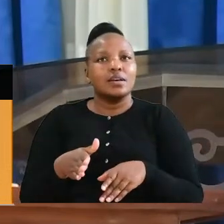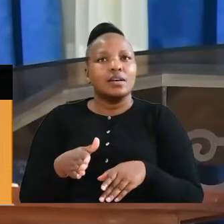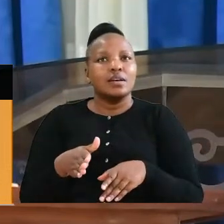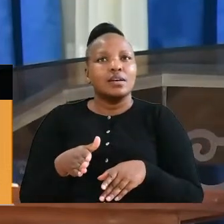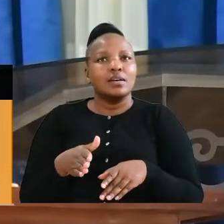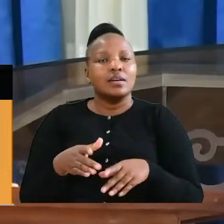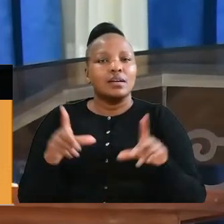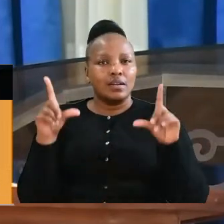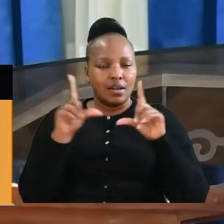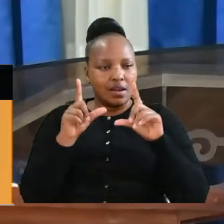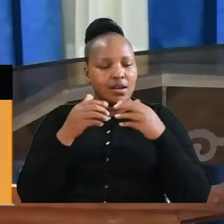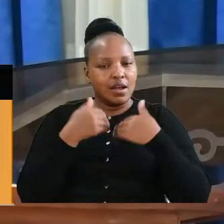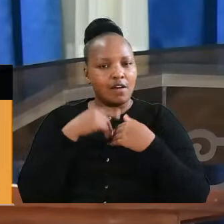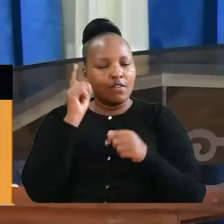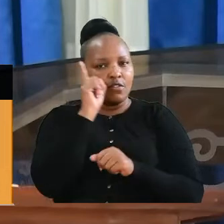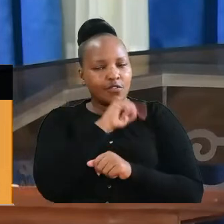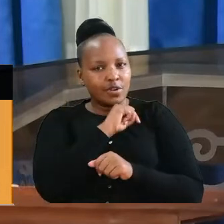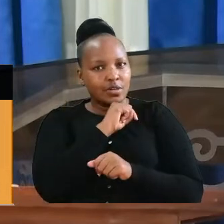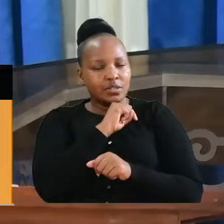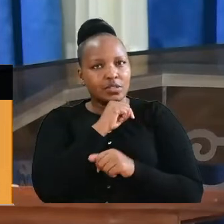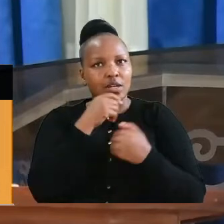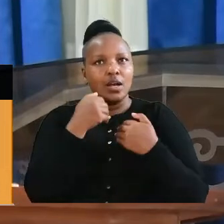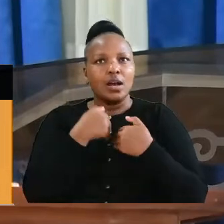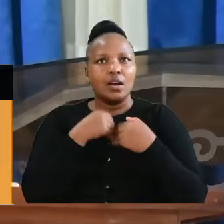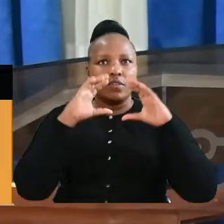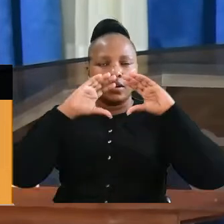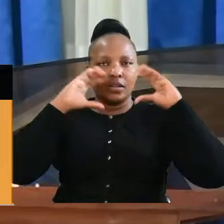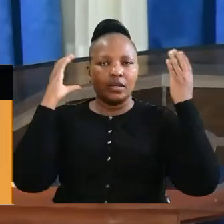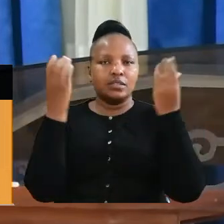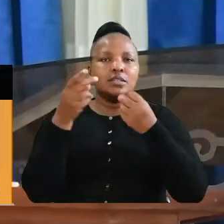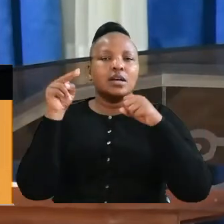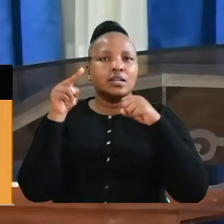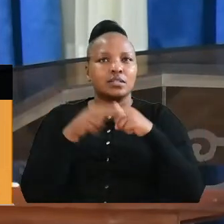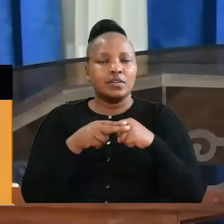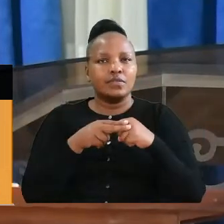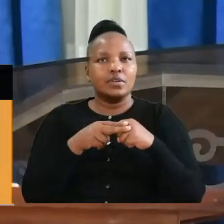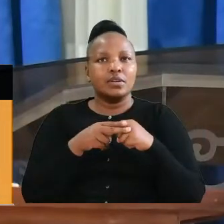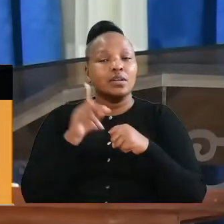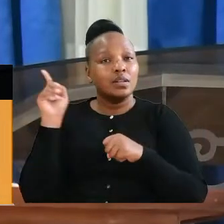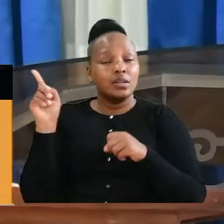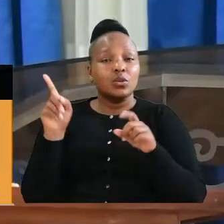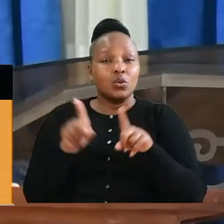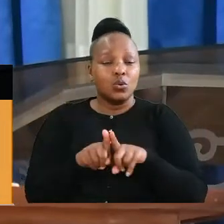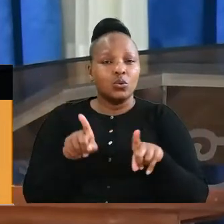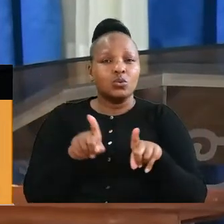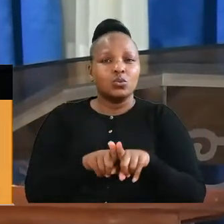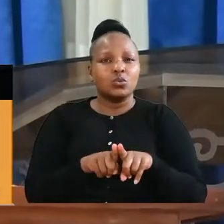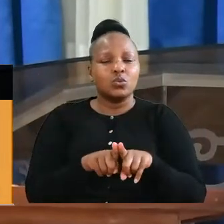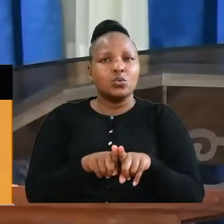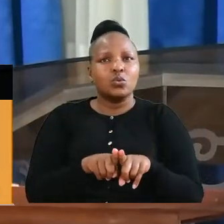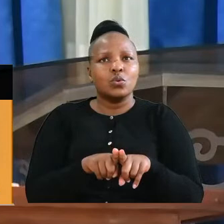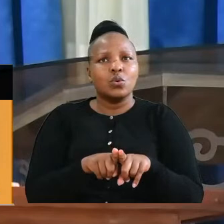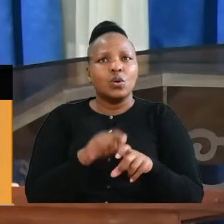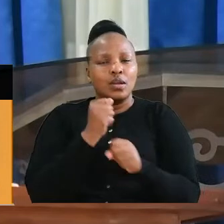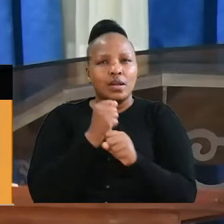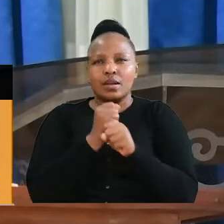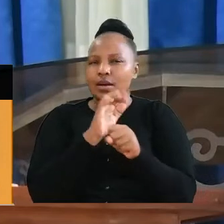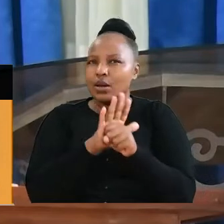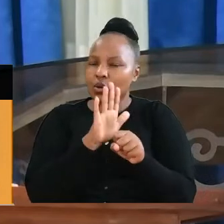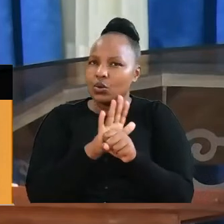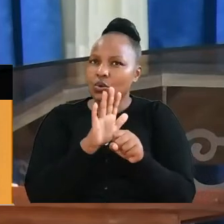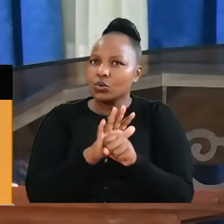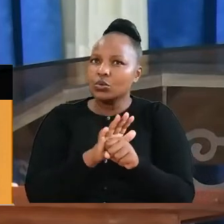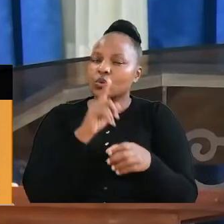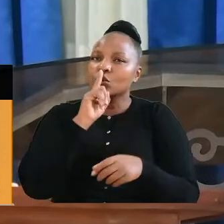na serikali ya kuwa na darasa la 7, nasi kwa upande wetu tumefanya kila juhudi